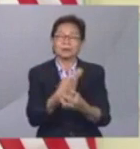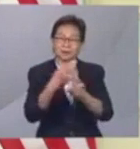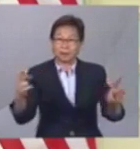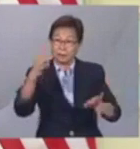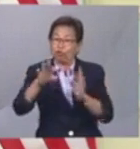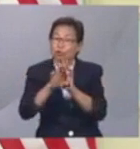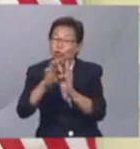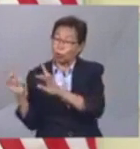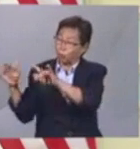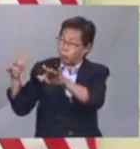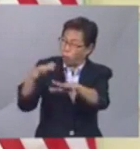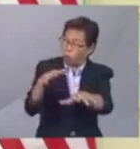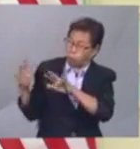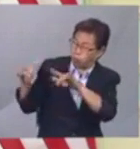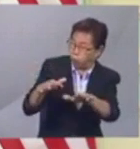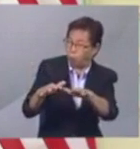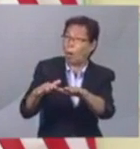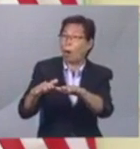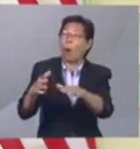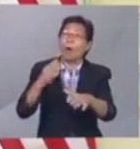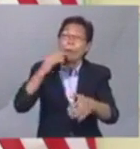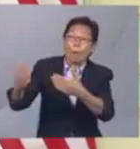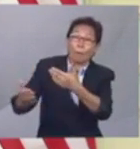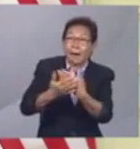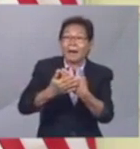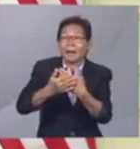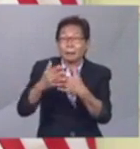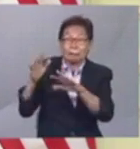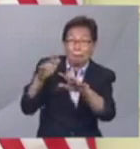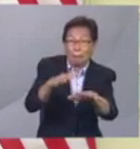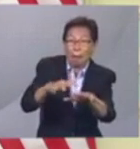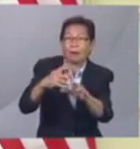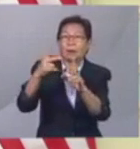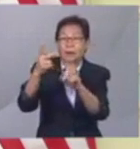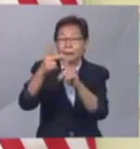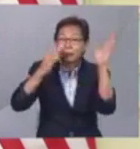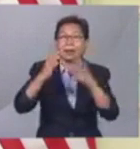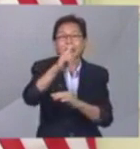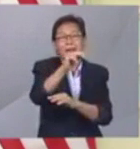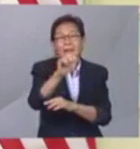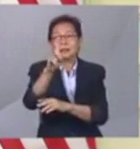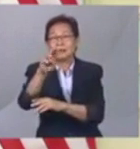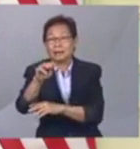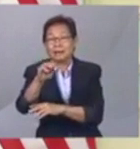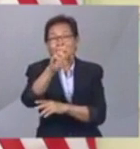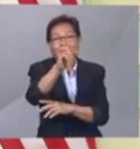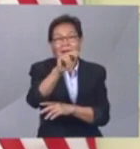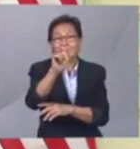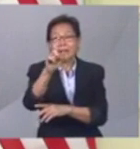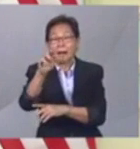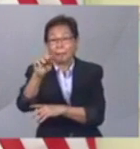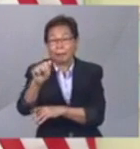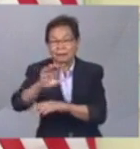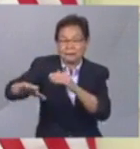beramai-ramai. Maka NADMA telah pun diarahkan untuk menambahkan 4,000 bilik lagi